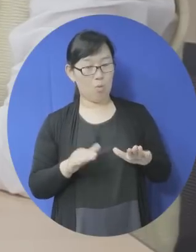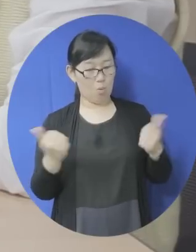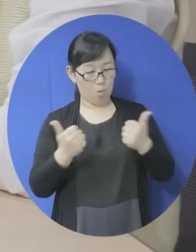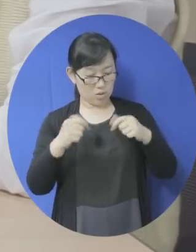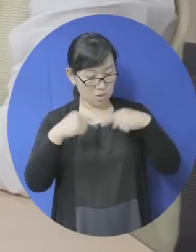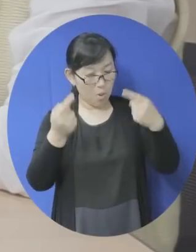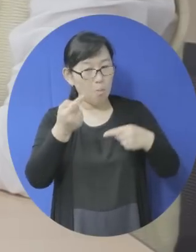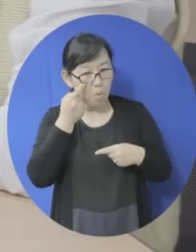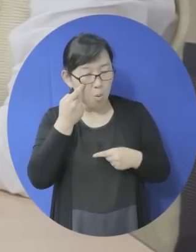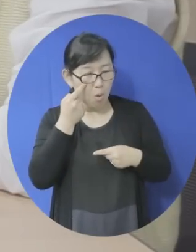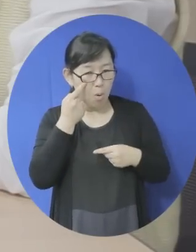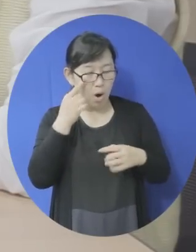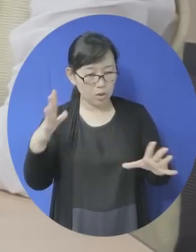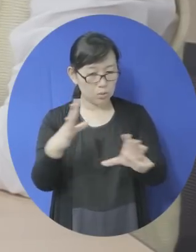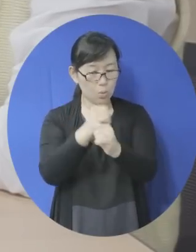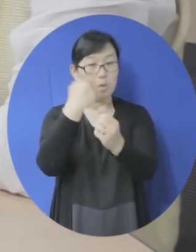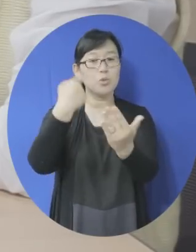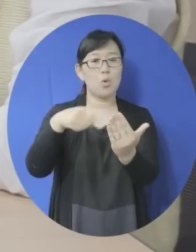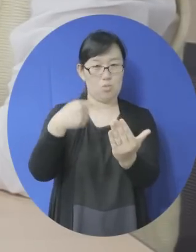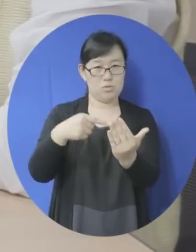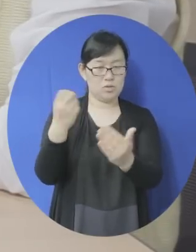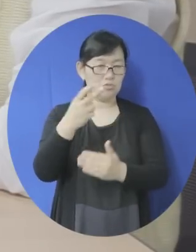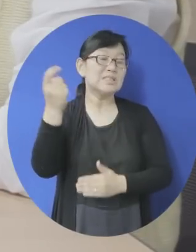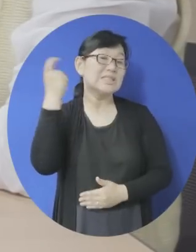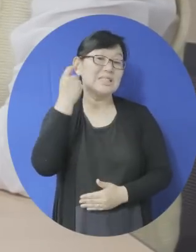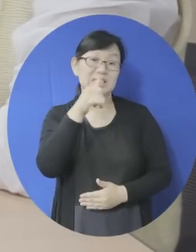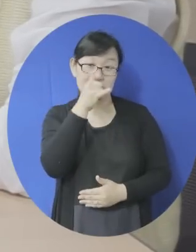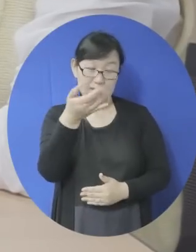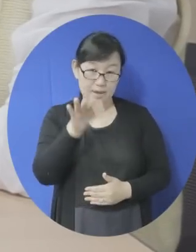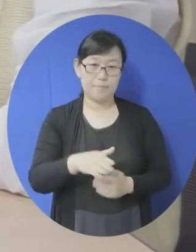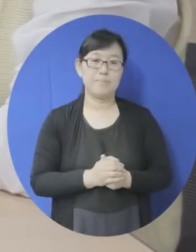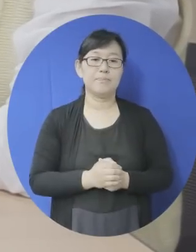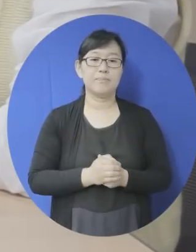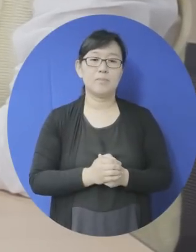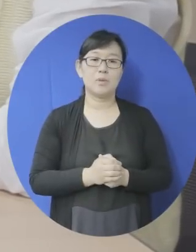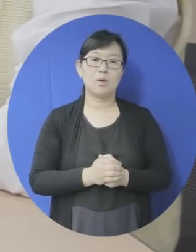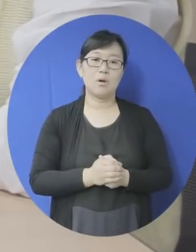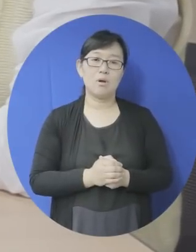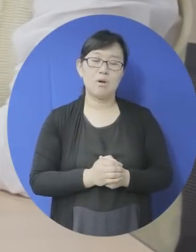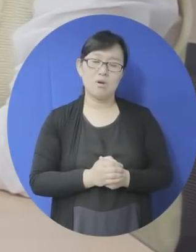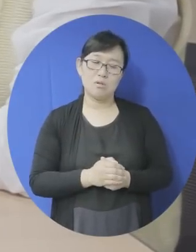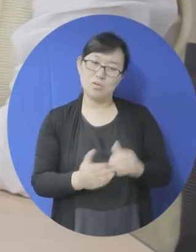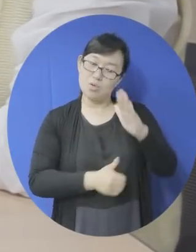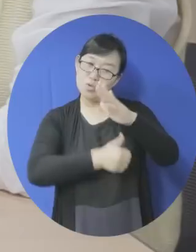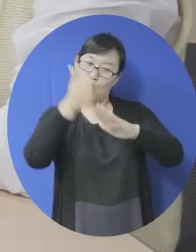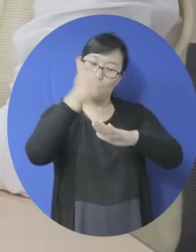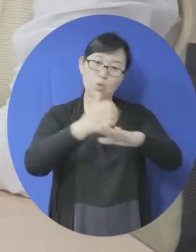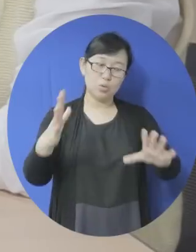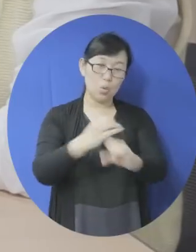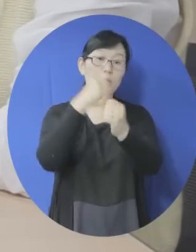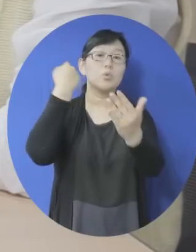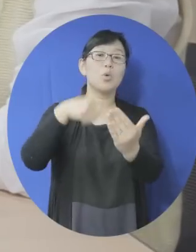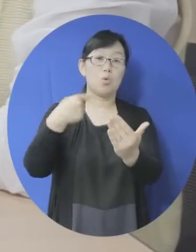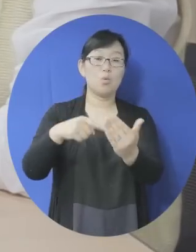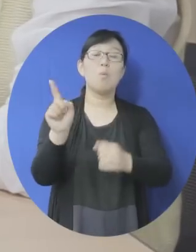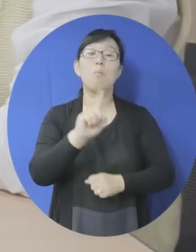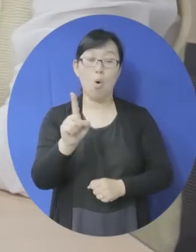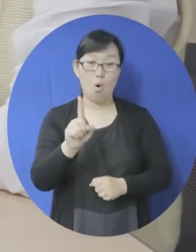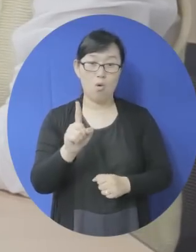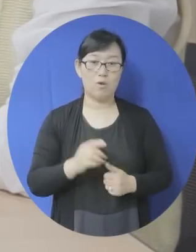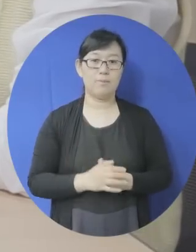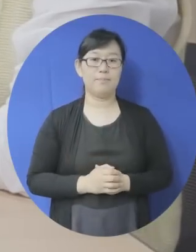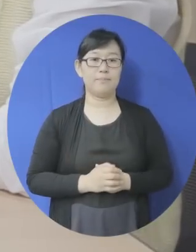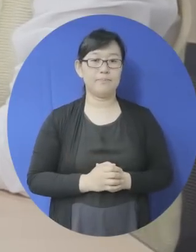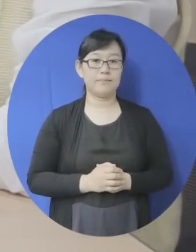체이에 참여하면서 통합교육이라는 말이 자주 등장을 하는데요. 과연 성공적인 통합교육에는 어떤